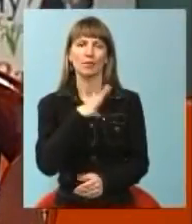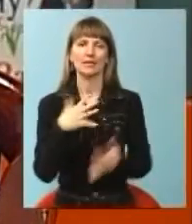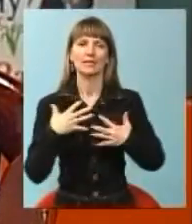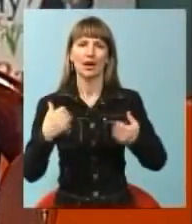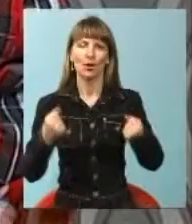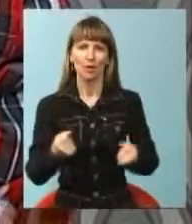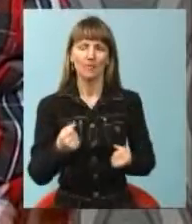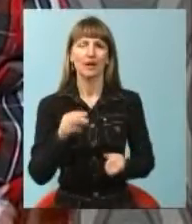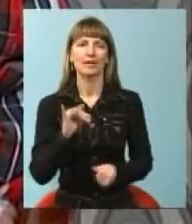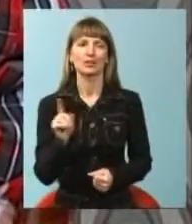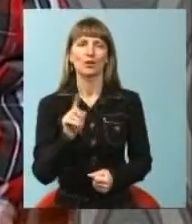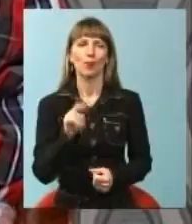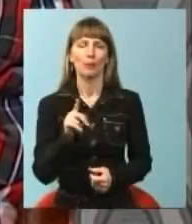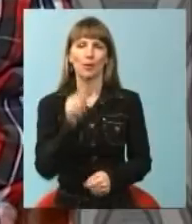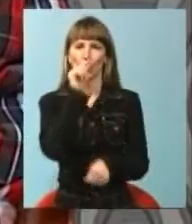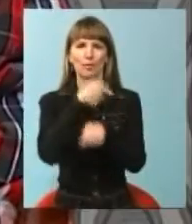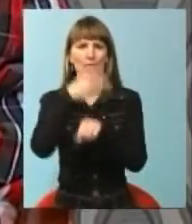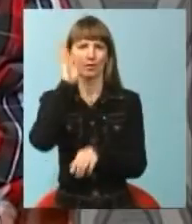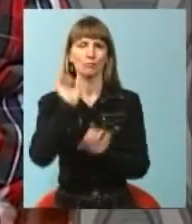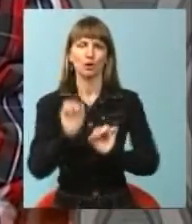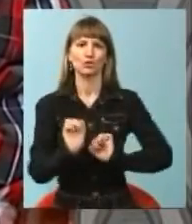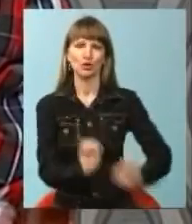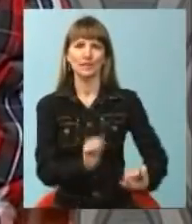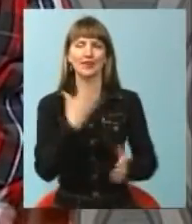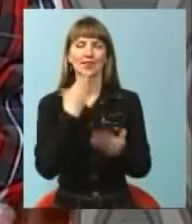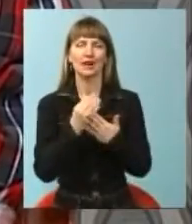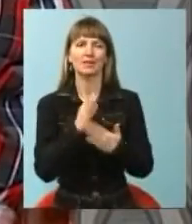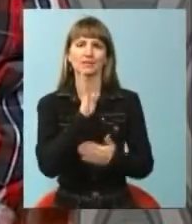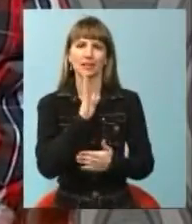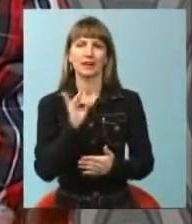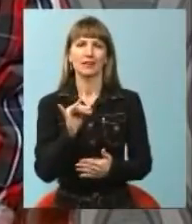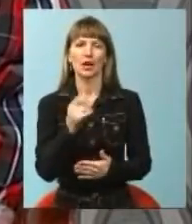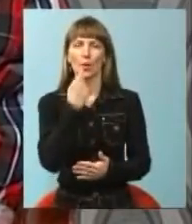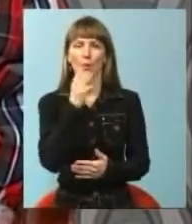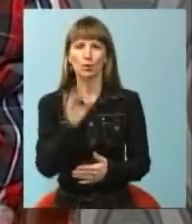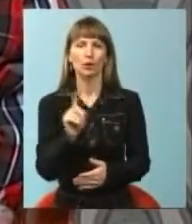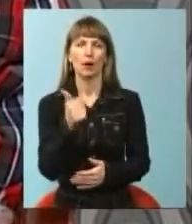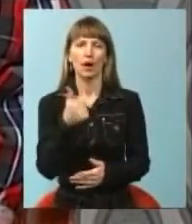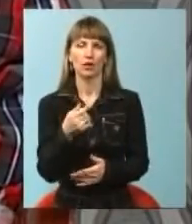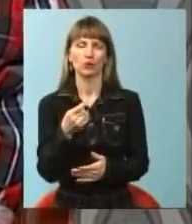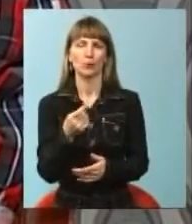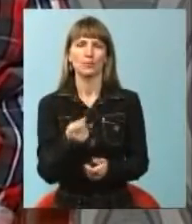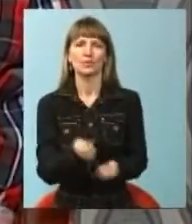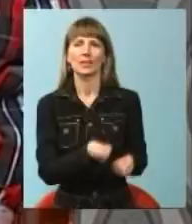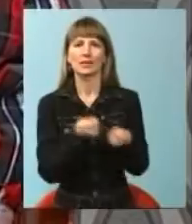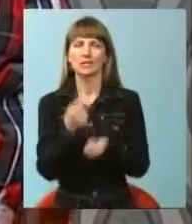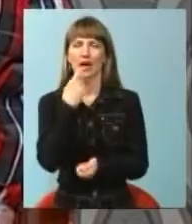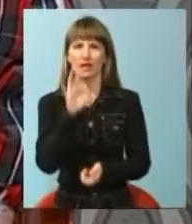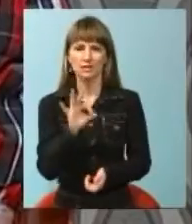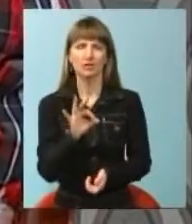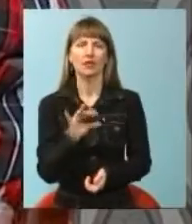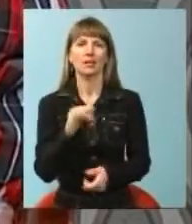міг постояти за своїх дам, а курочки могли добре нести яйця. І таким чином ці професіонали, вони стимулюють такий